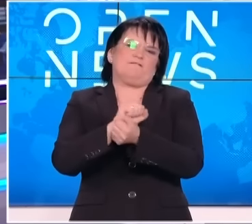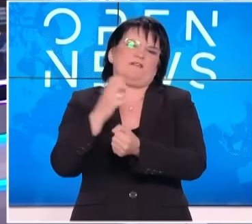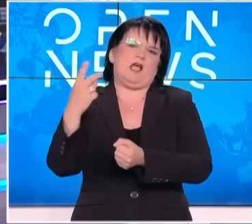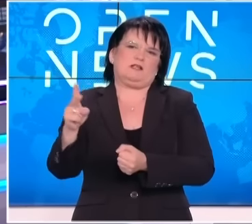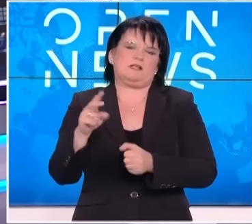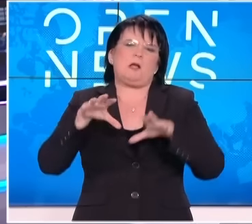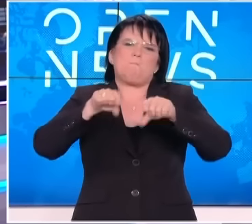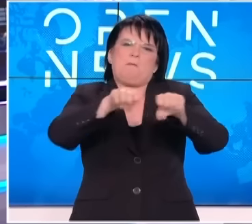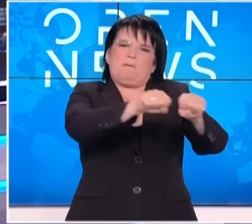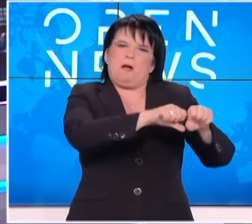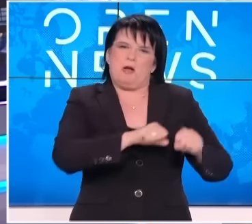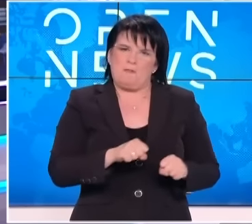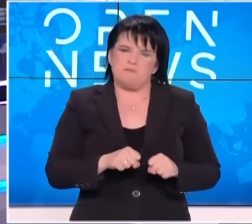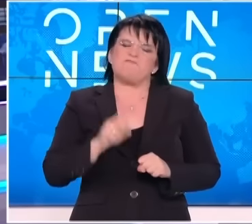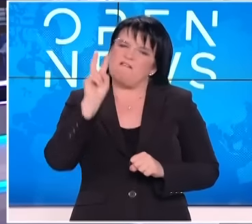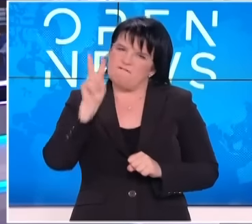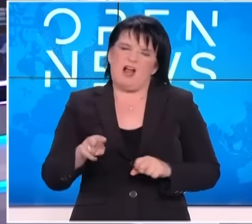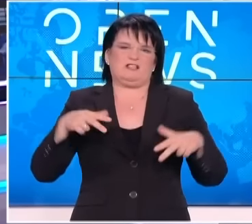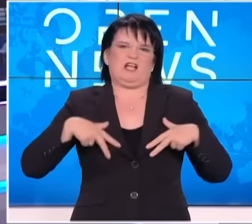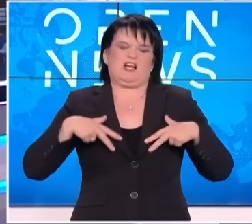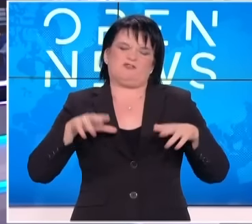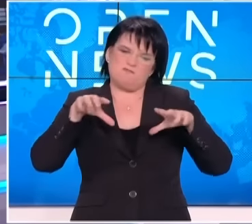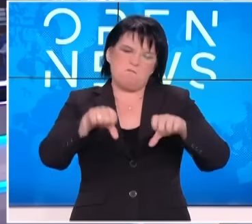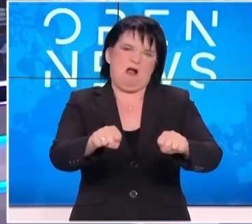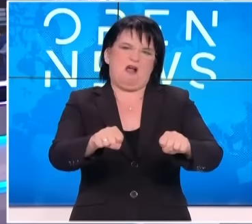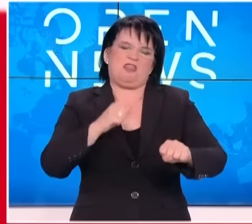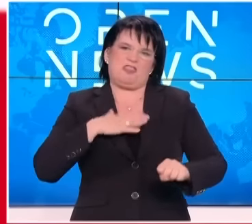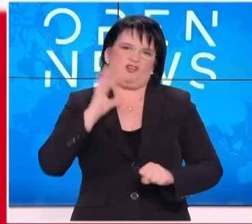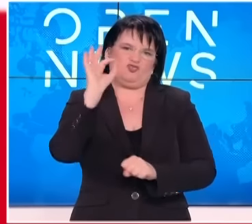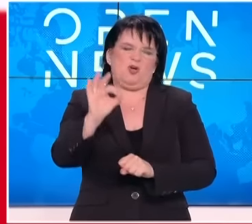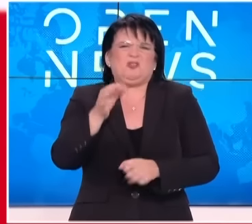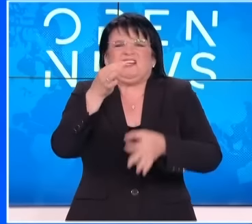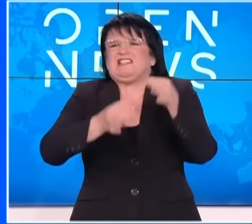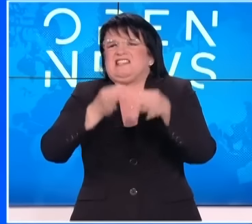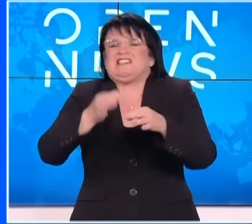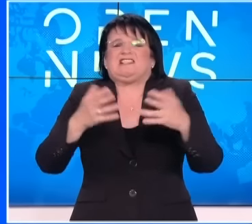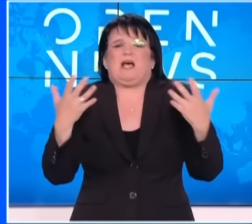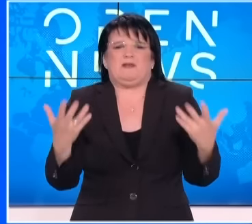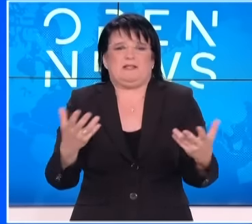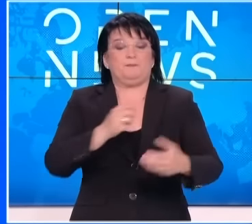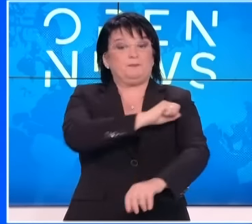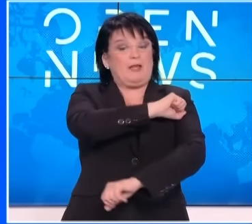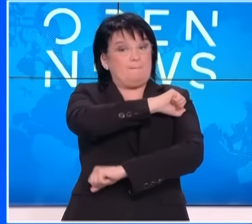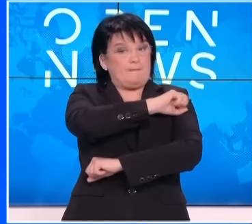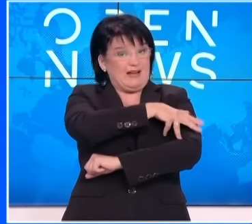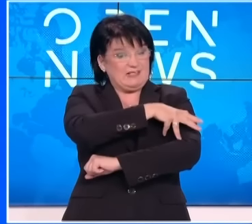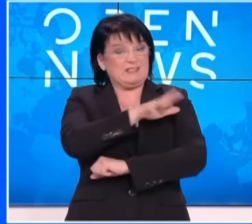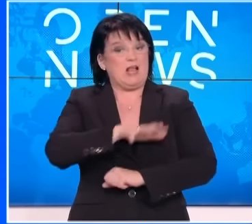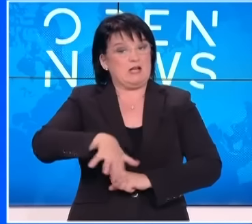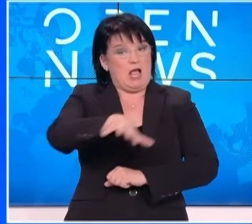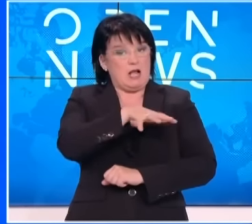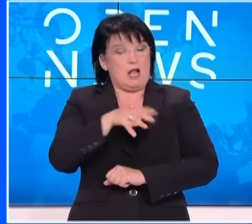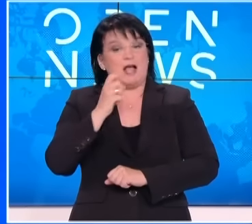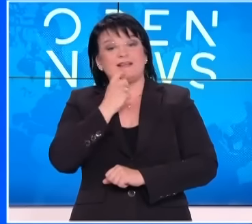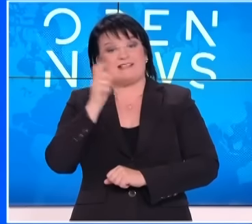εποικισμούς είναι κράτος κατακτητής άρα λοιπόν τι συζητάμε τώρα ναι πάντως στα παλαιστινιακά εδάφη πήγε ο στέφανος